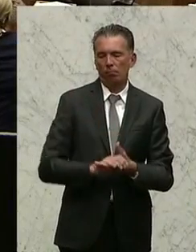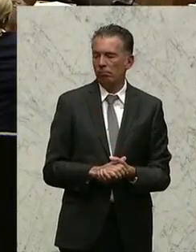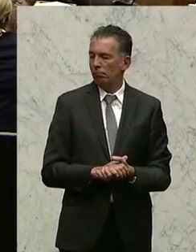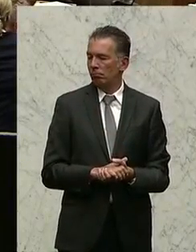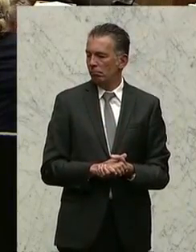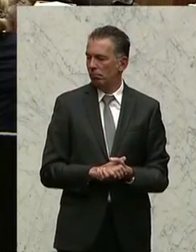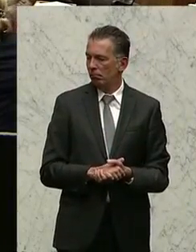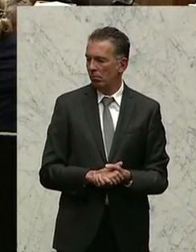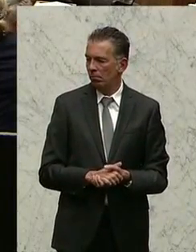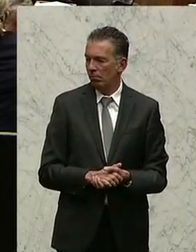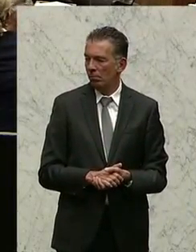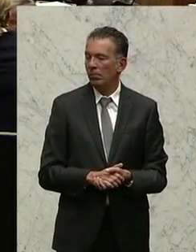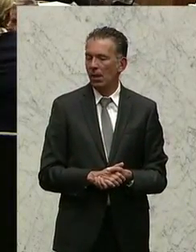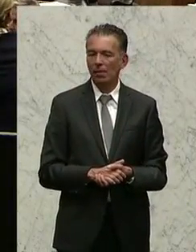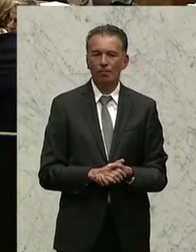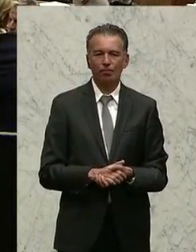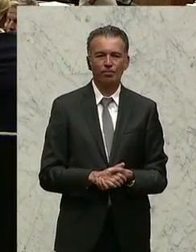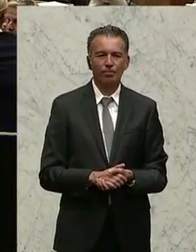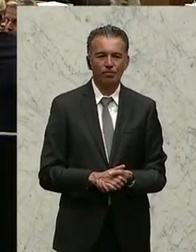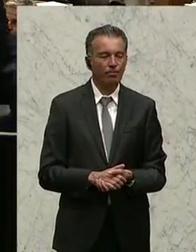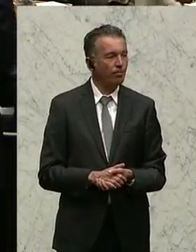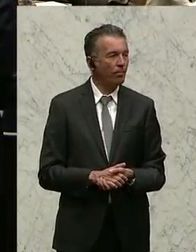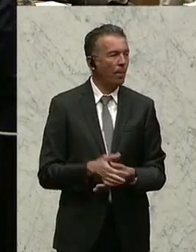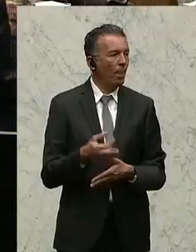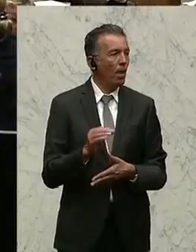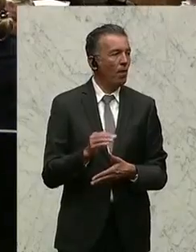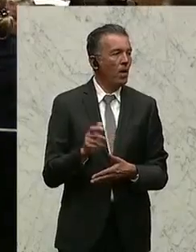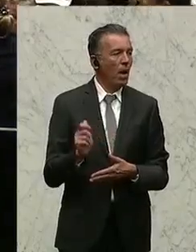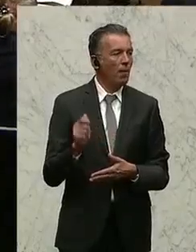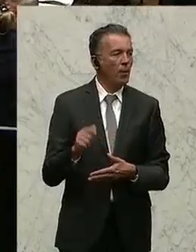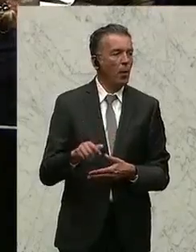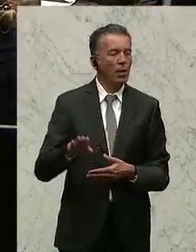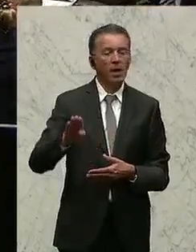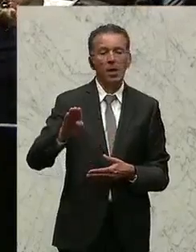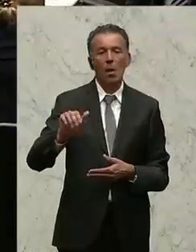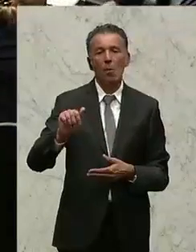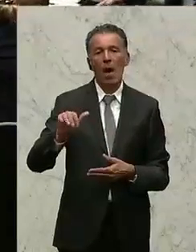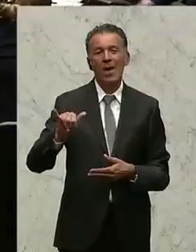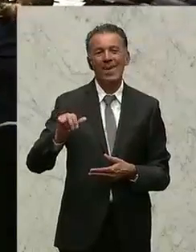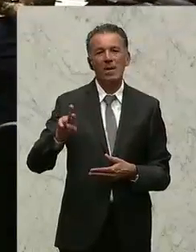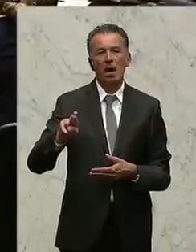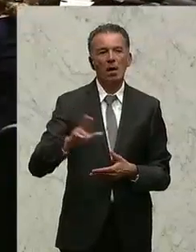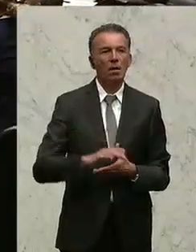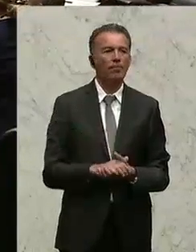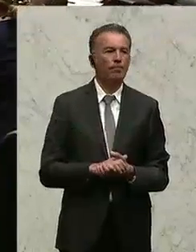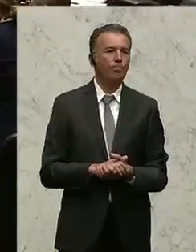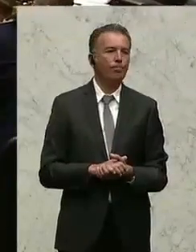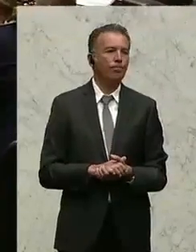In Österreich gäbe es immer mehr verschleierte Frauen- und Zwangshochzeiten, auch unter Kindern, kritisiert Jessi Lindl von der